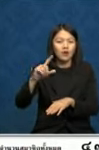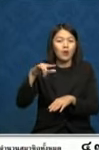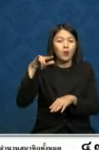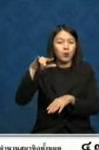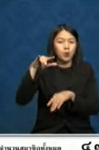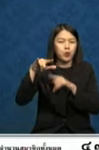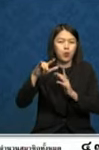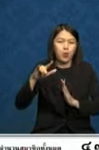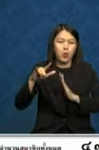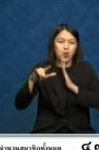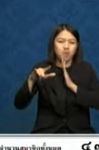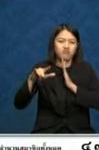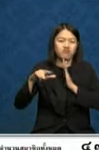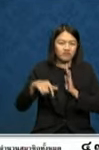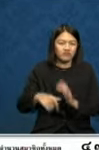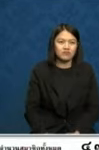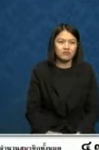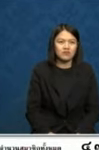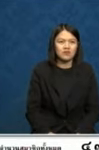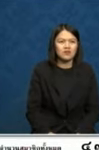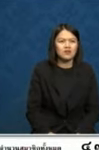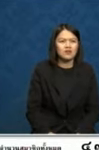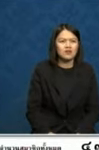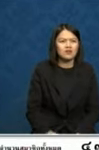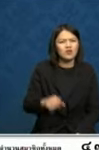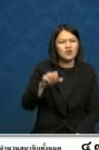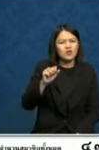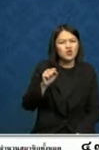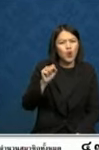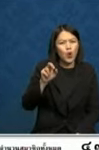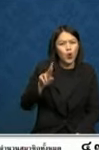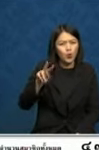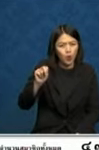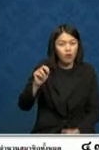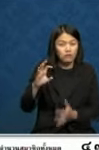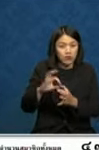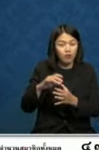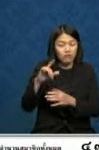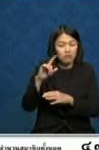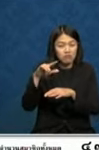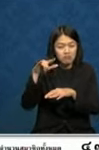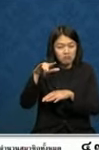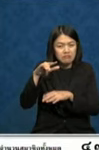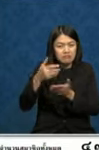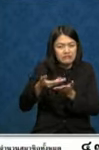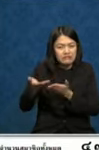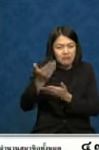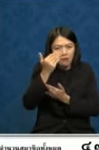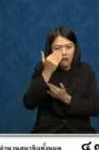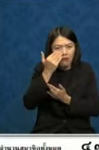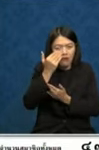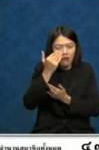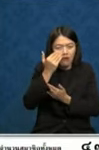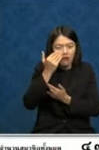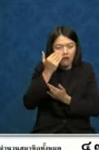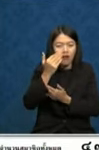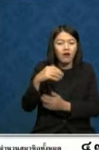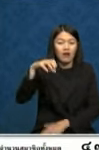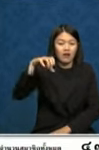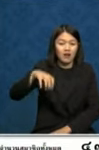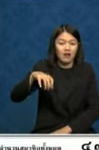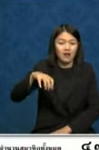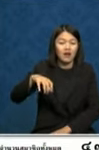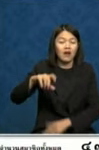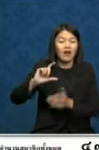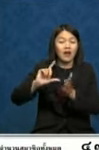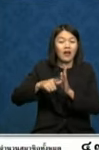VIP สรน.เกี่ยวอะไรกับเครื่องบินครับท่านประธานทำไมต้องไปซื้อเครื่องบินครับสำนักงานเล